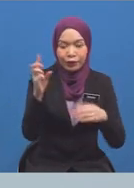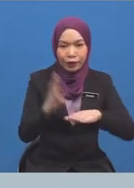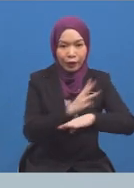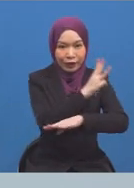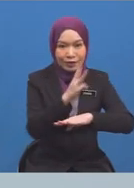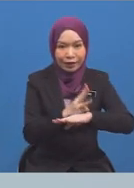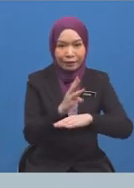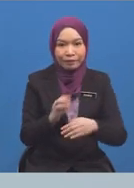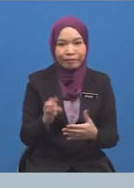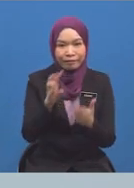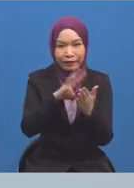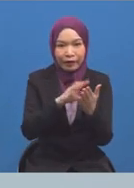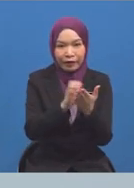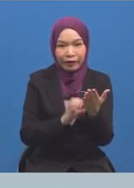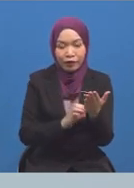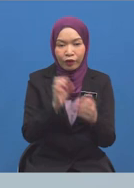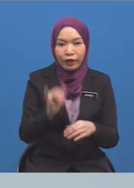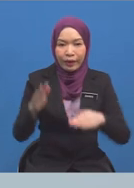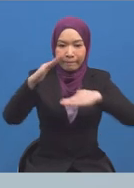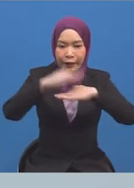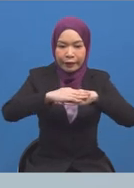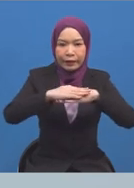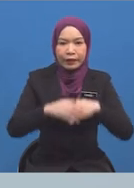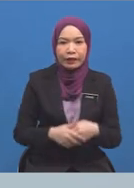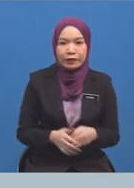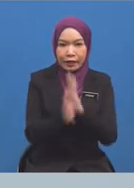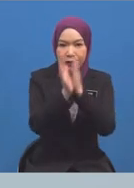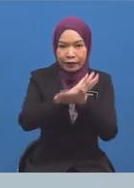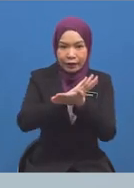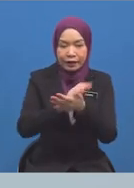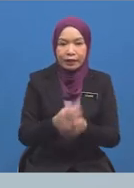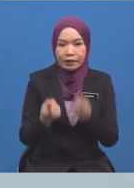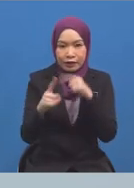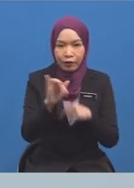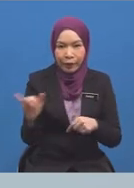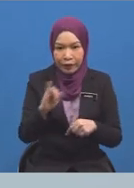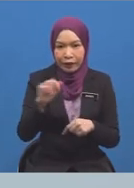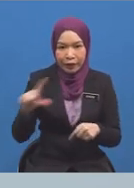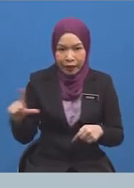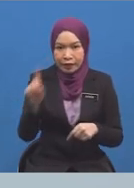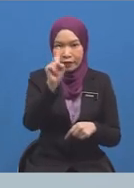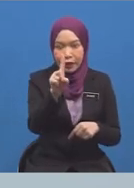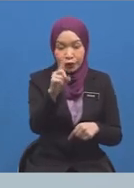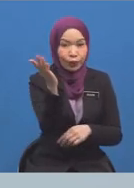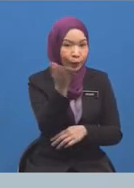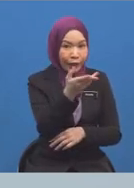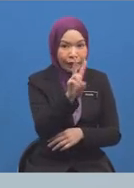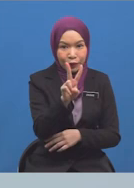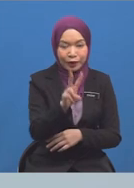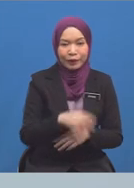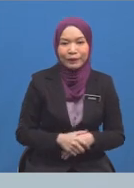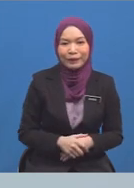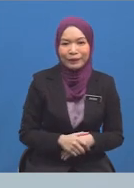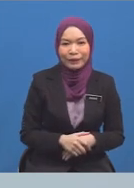blorick yang betina Ihya murid-murid make jawabannya adalah 1 coba2